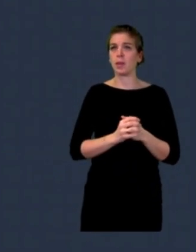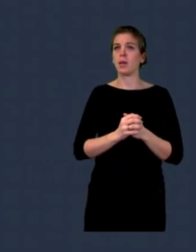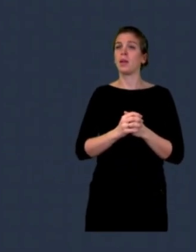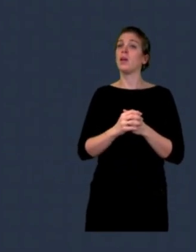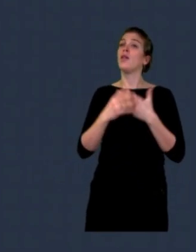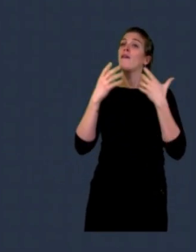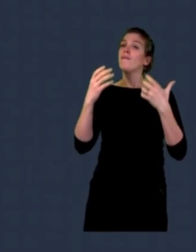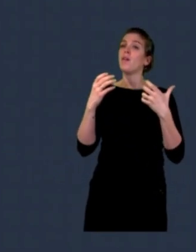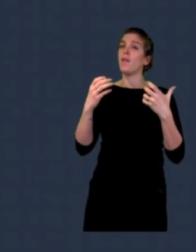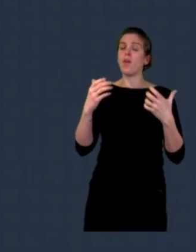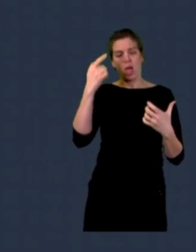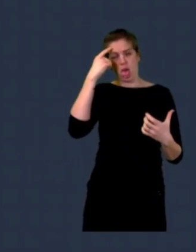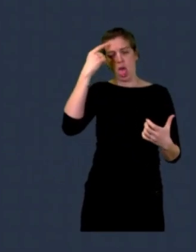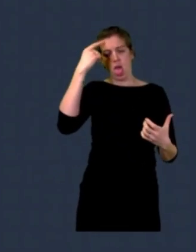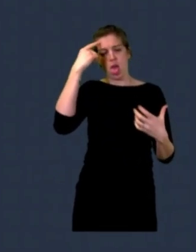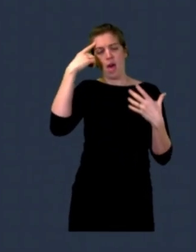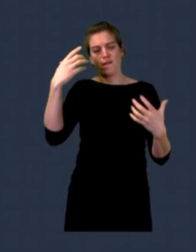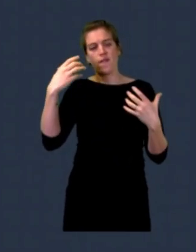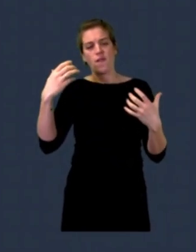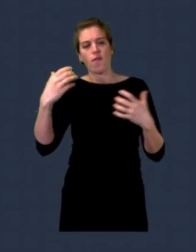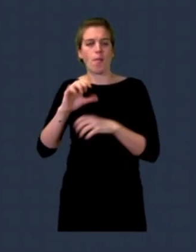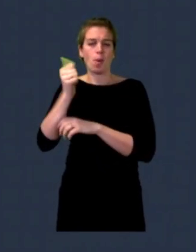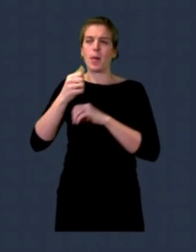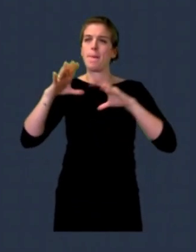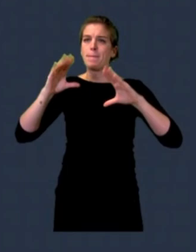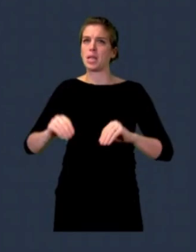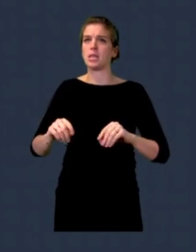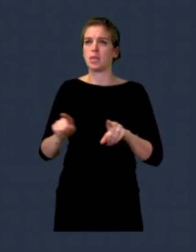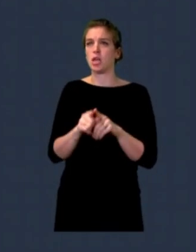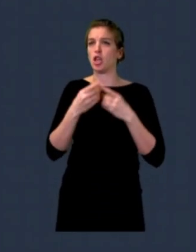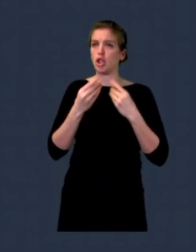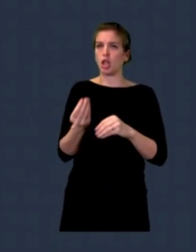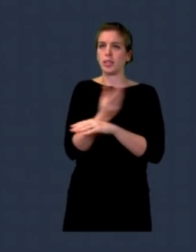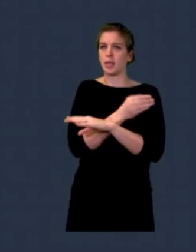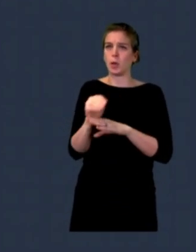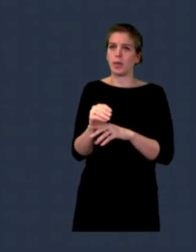vouloir être le premier, vous obspisez les Auvergnats et les Rhône-Alpins. C'est pourquoi nous... Merci.